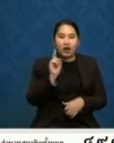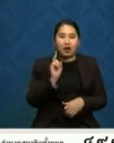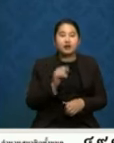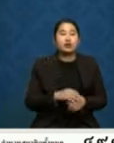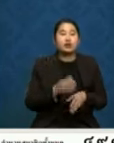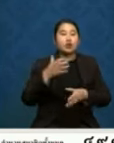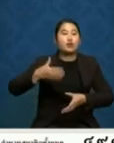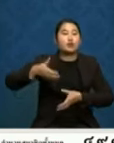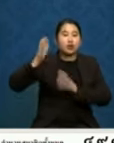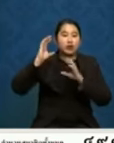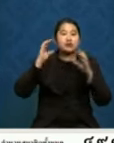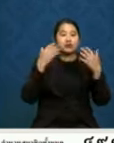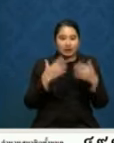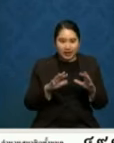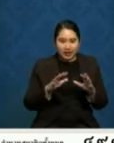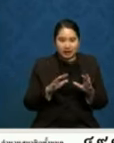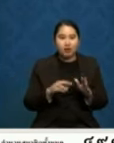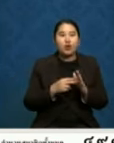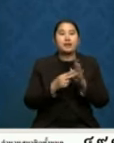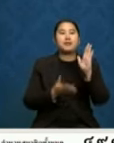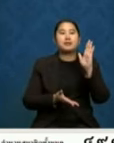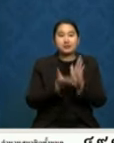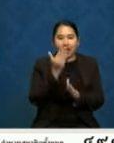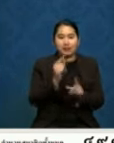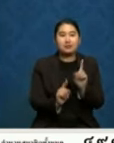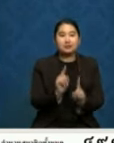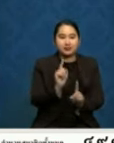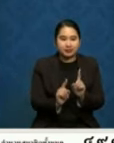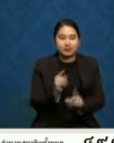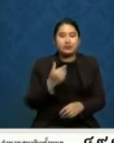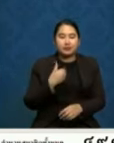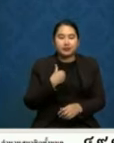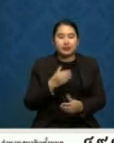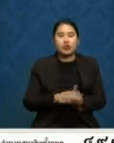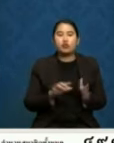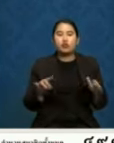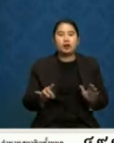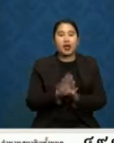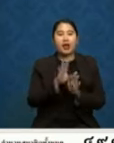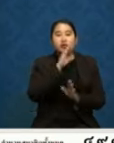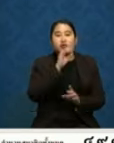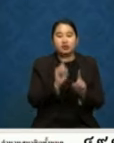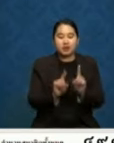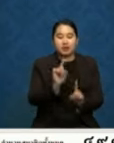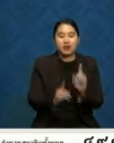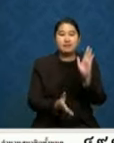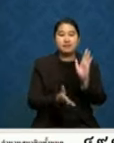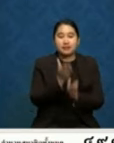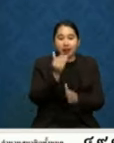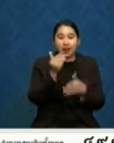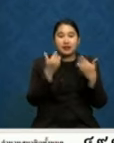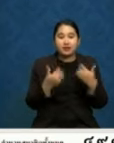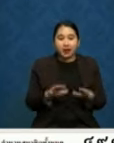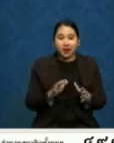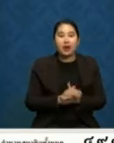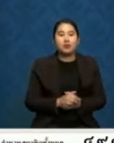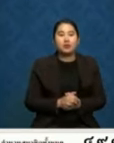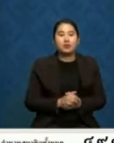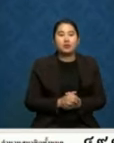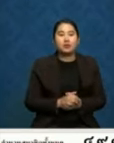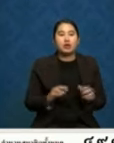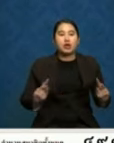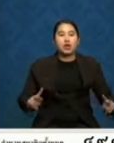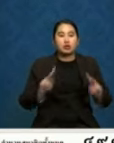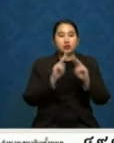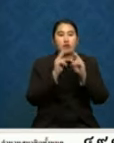ลังจากทบทวนแล้วเนี่ยก็จะได้รับการผ่านการประเมินนะครับซึ่งสุดท้ายเมื่อผ่านการประเมินทางกระทรว